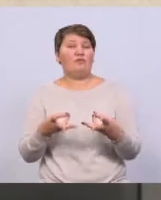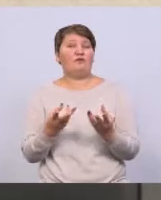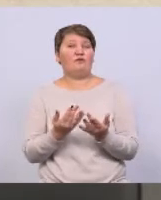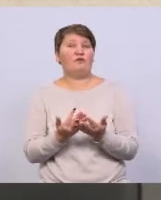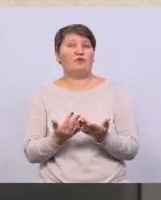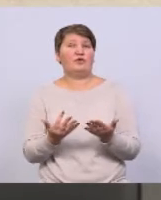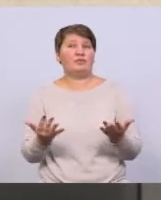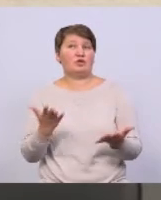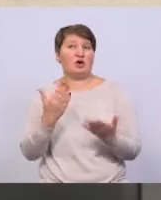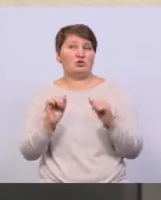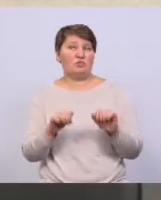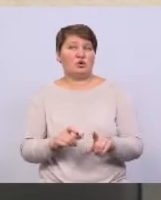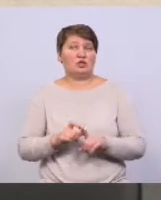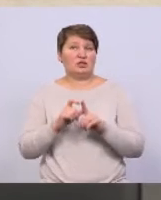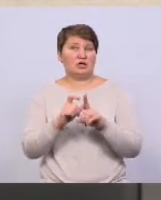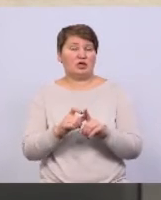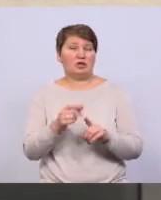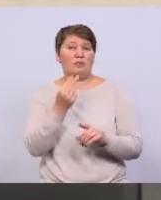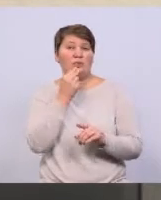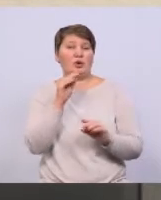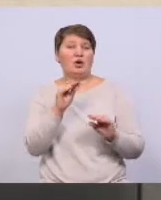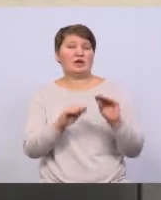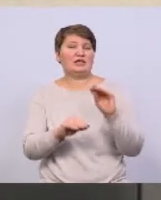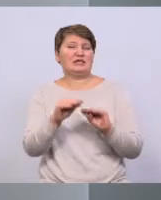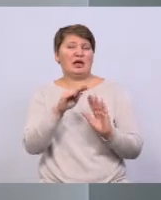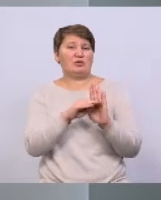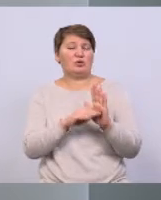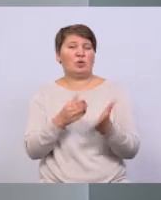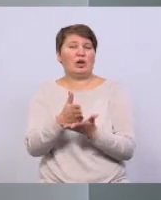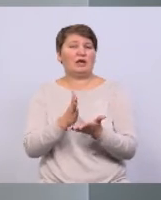можна сказати, рецепту, то хліба тих років.